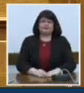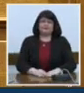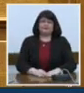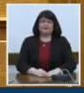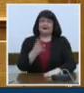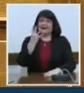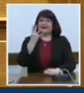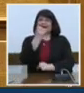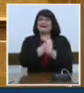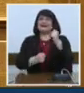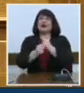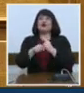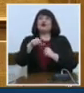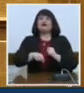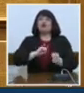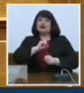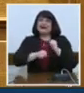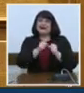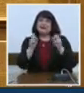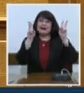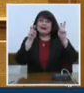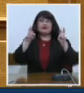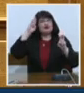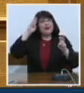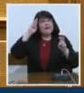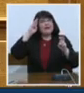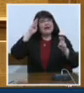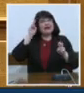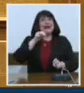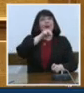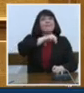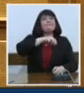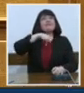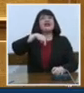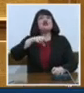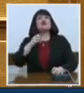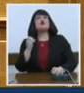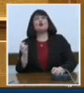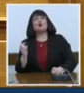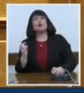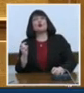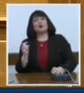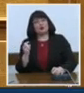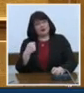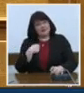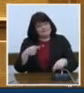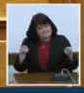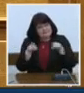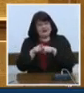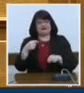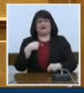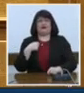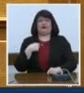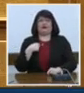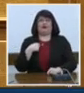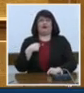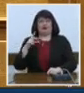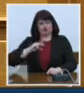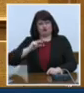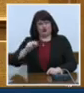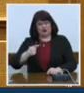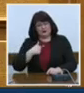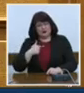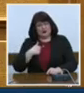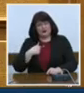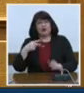χρόνια στην Αμερική και εκδηλώθηκε αμέσως στην υπόλοιπη Ευρώπη. εκδηλώθηκε τώρα, το 2021,